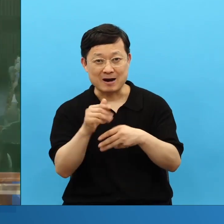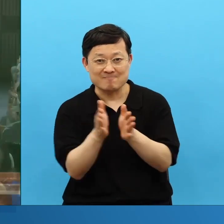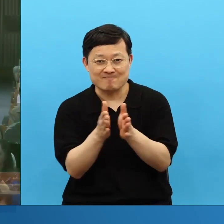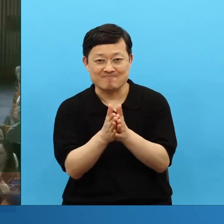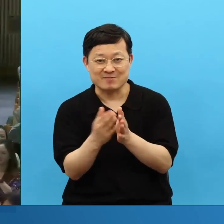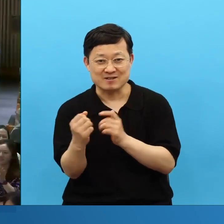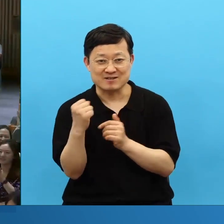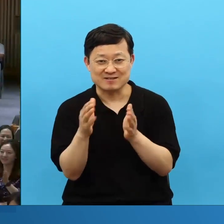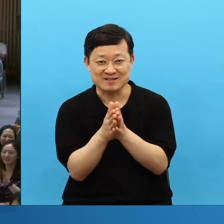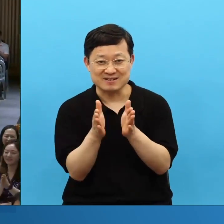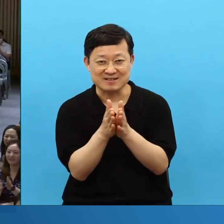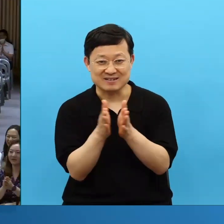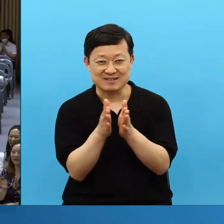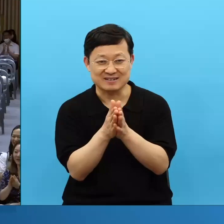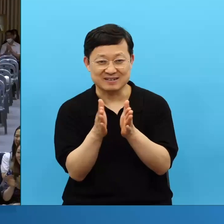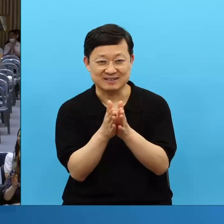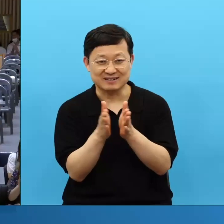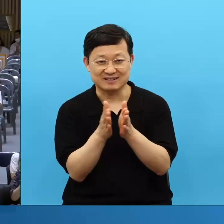아직도.